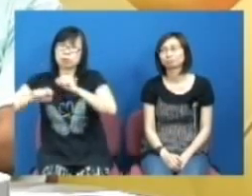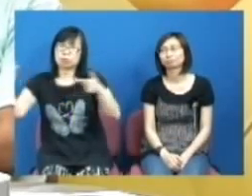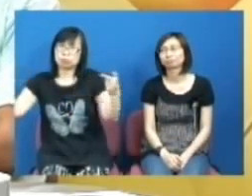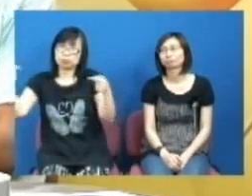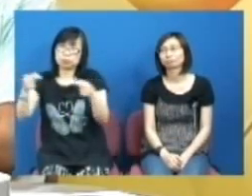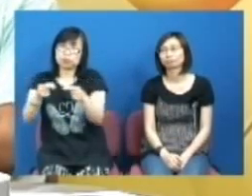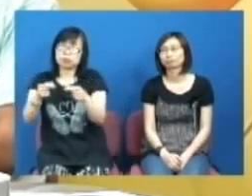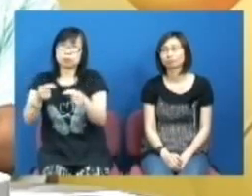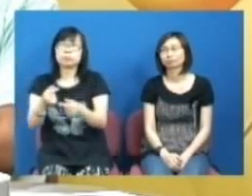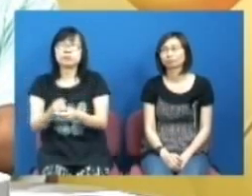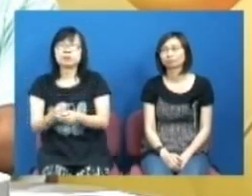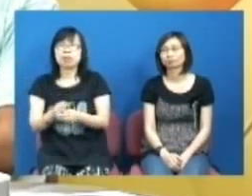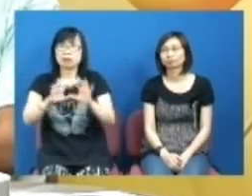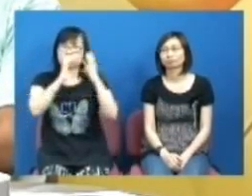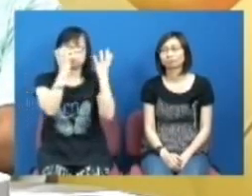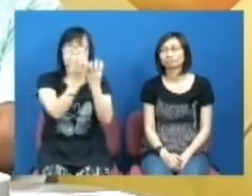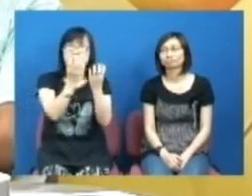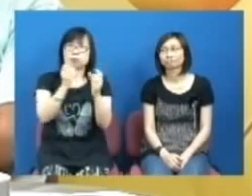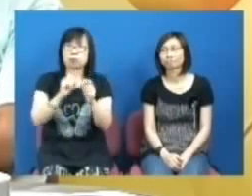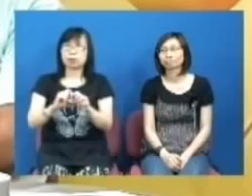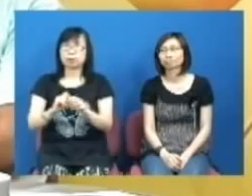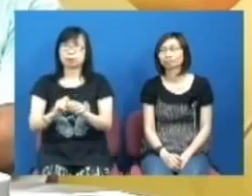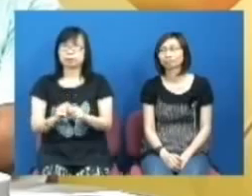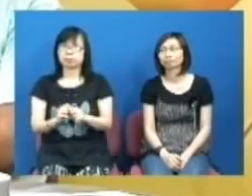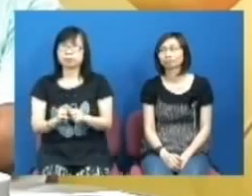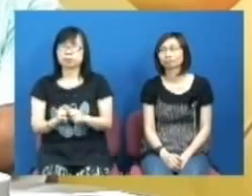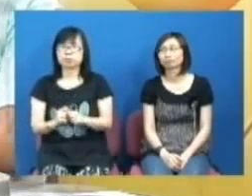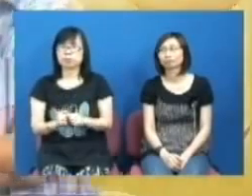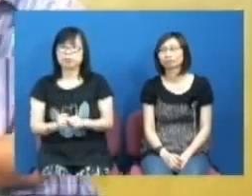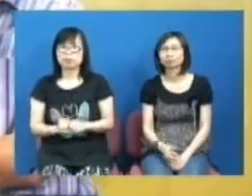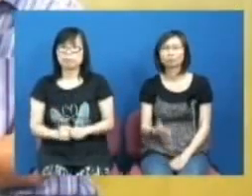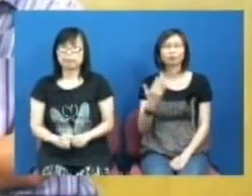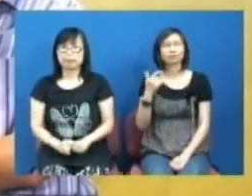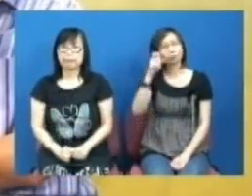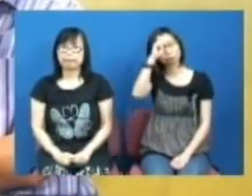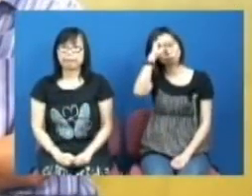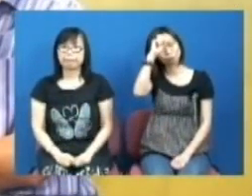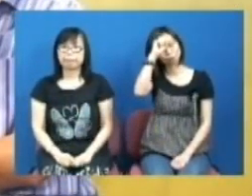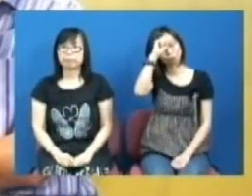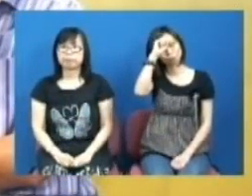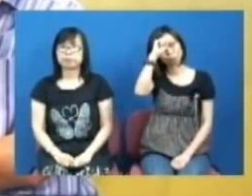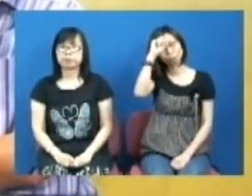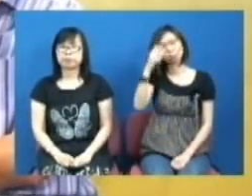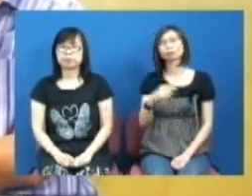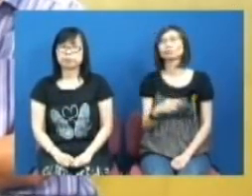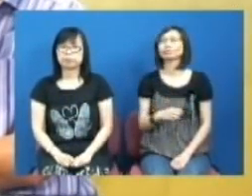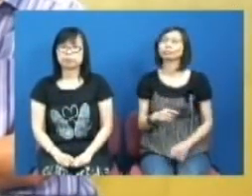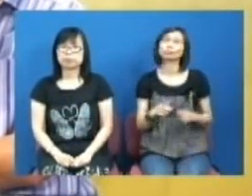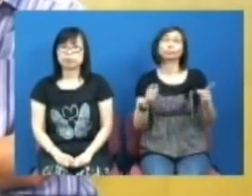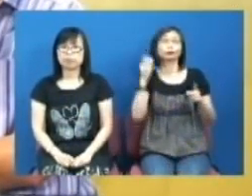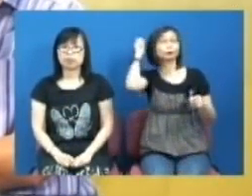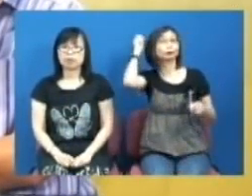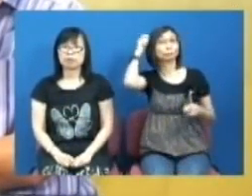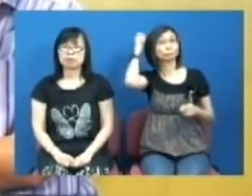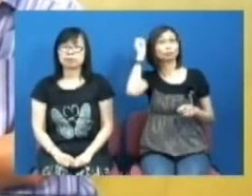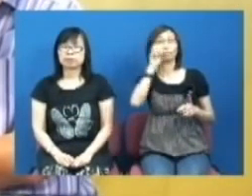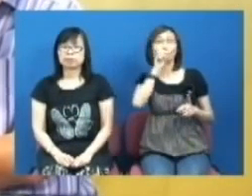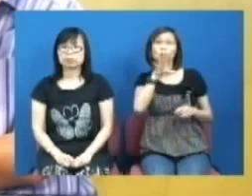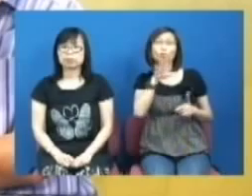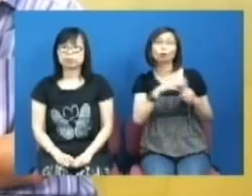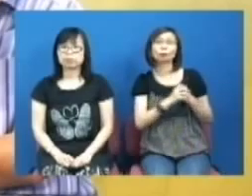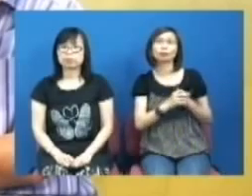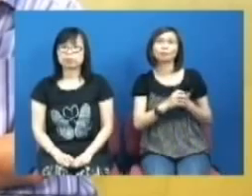少，即係群眾運動俾你的 impact 啦。 啱，其實諗到一樣嘢就係我啱長毛哥講到就係當